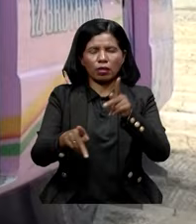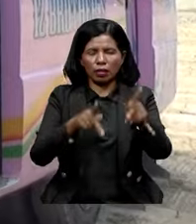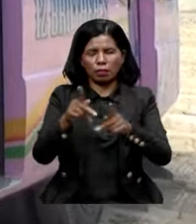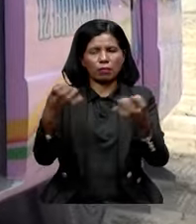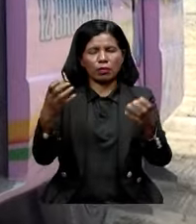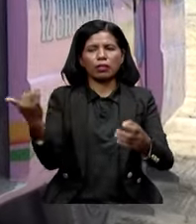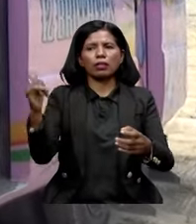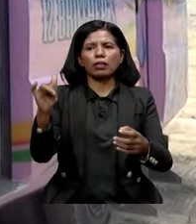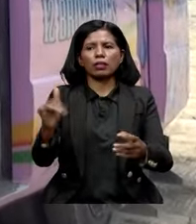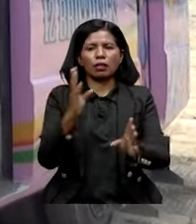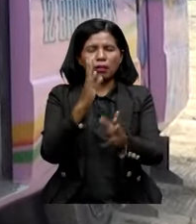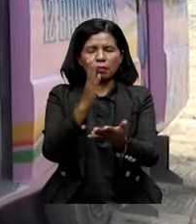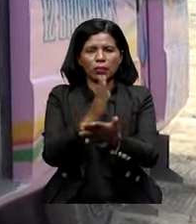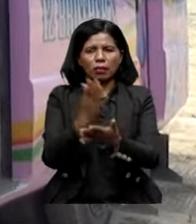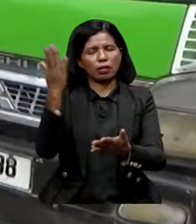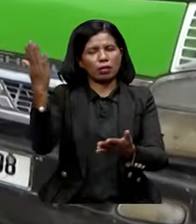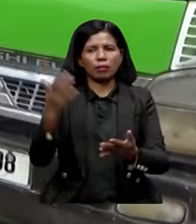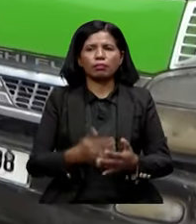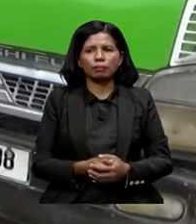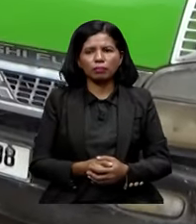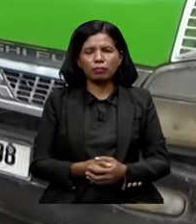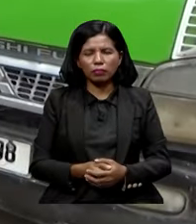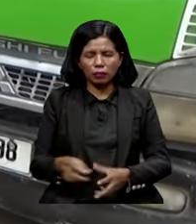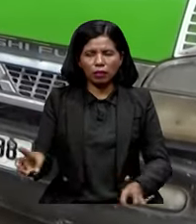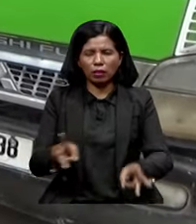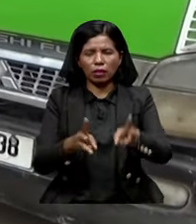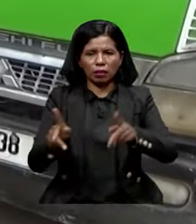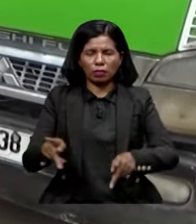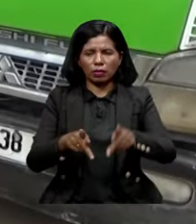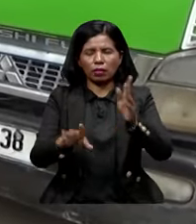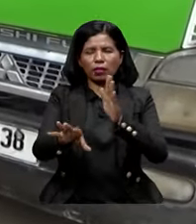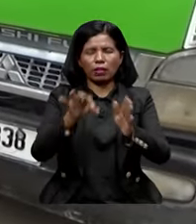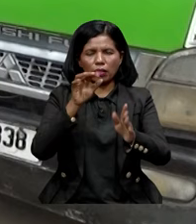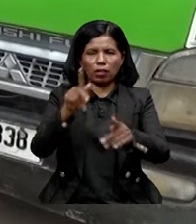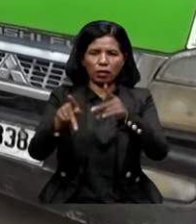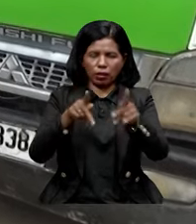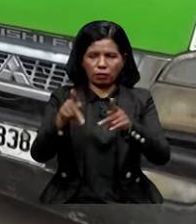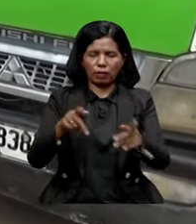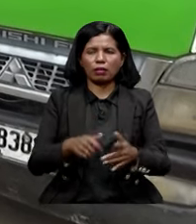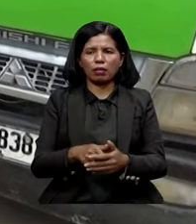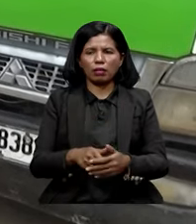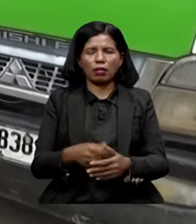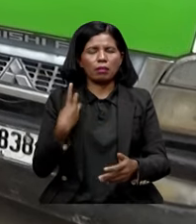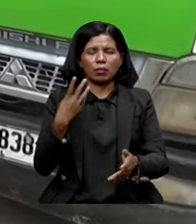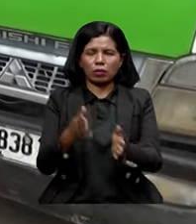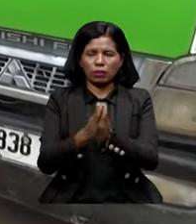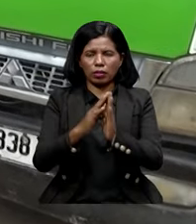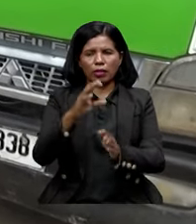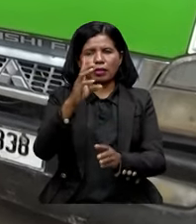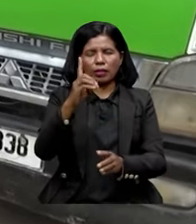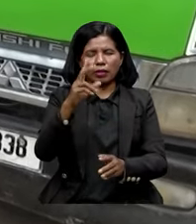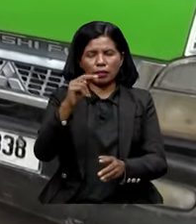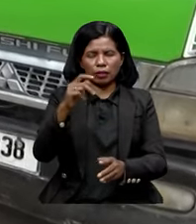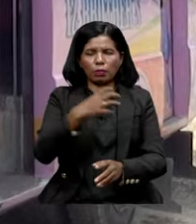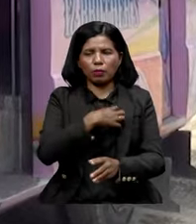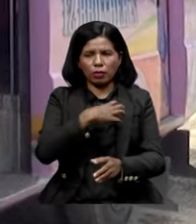sira ida para iya estrada publiku hetan pasajeros. Ida ne mak ami husu bade NTT ho polisi